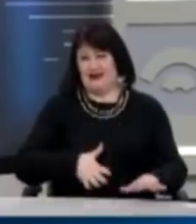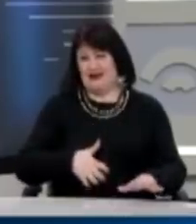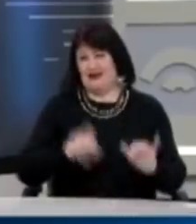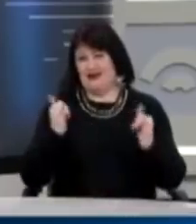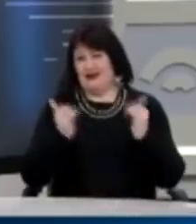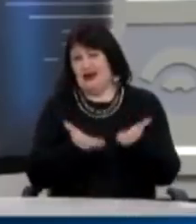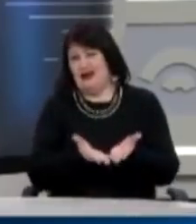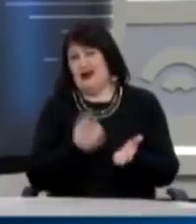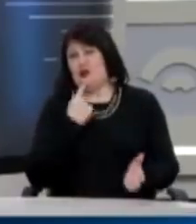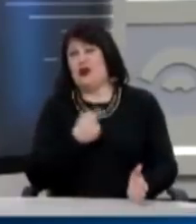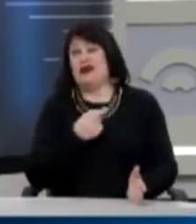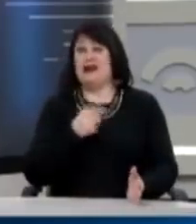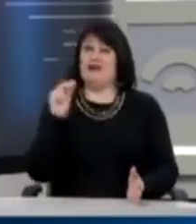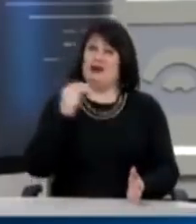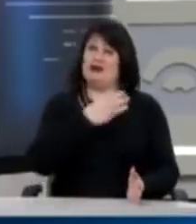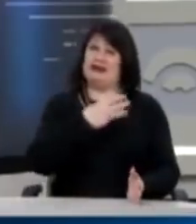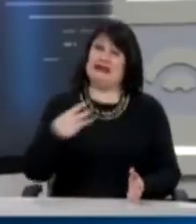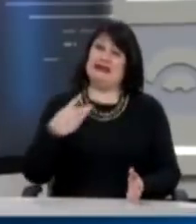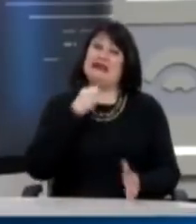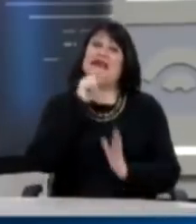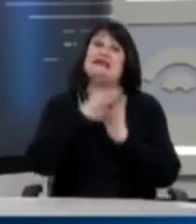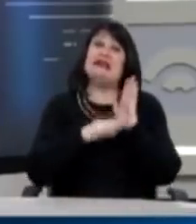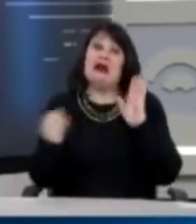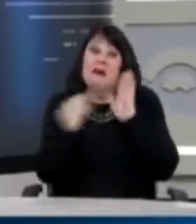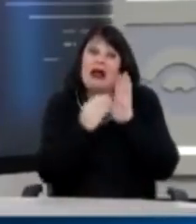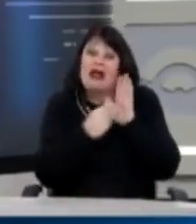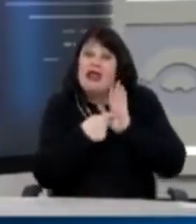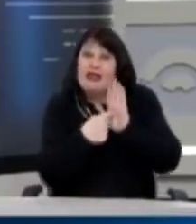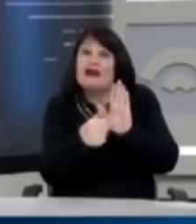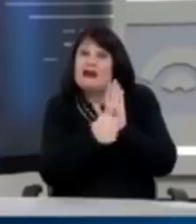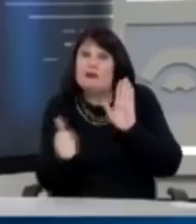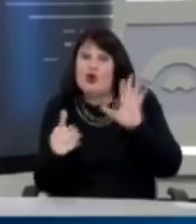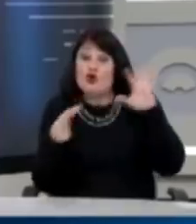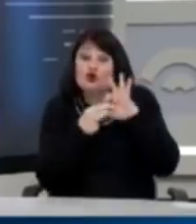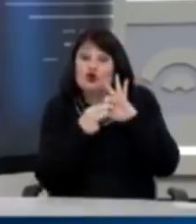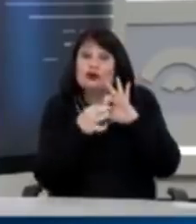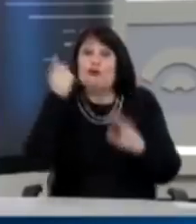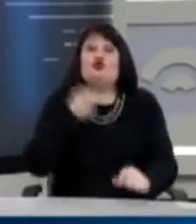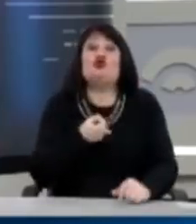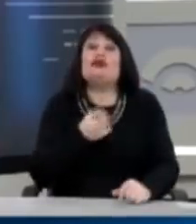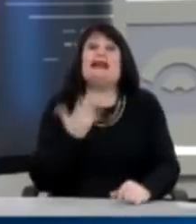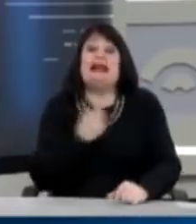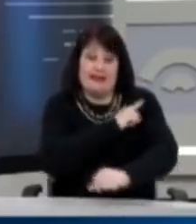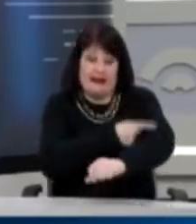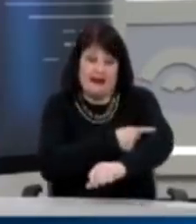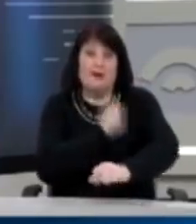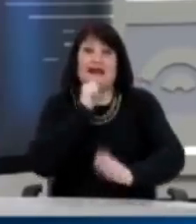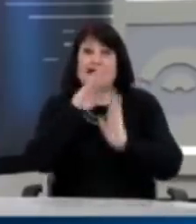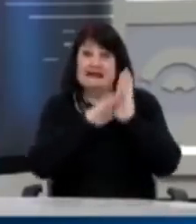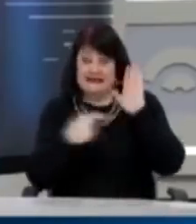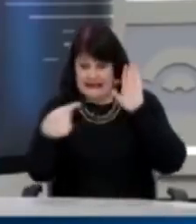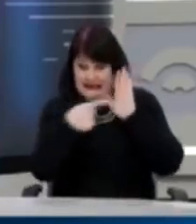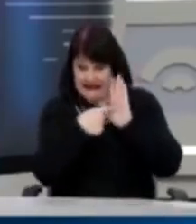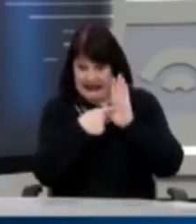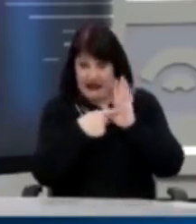ορισμένοι ομιλητές του ΣΥΡΙΖΑ, ότι το Σύνταγμα αποτυπώνει μόνο το συσχετισμό των δυνάμεων. Όχι. Είναι Σύνταγμα